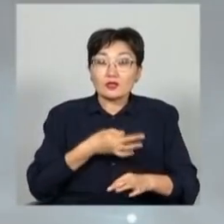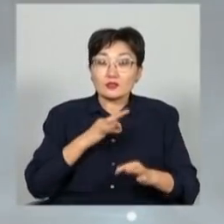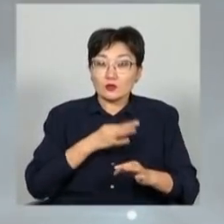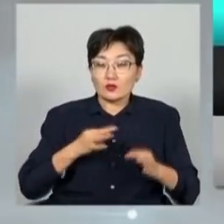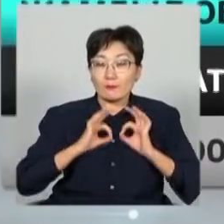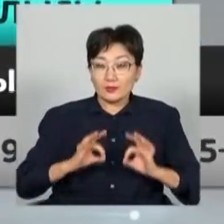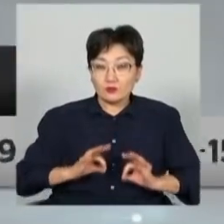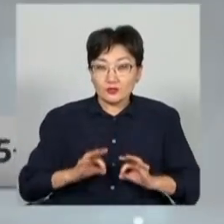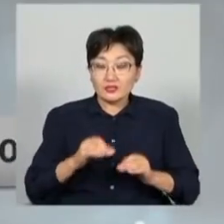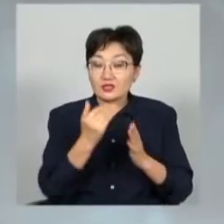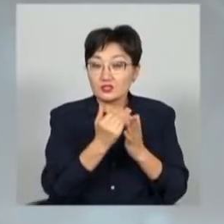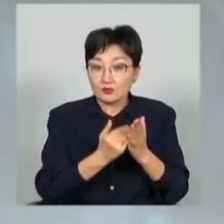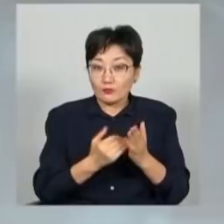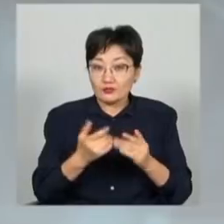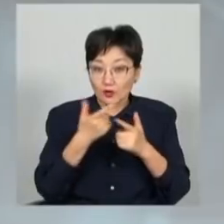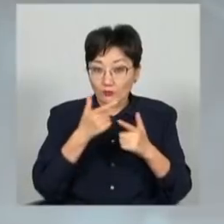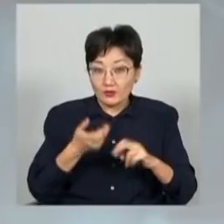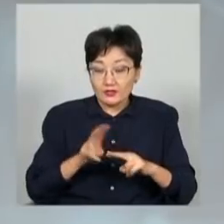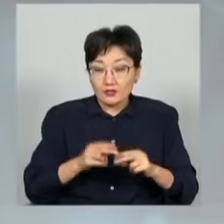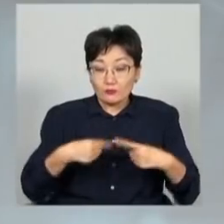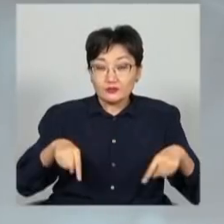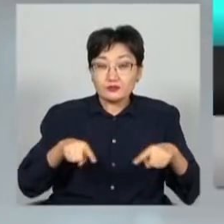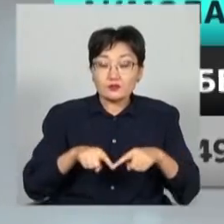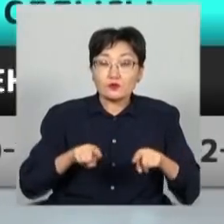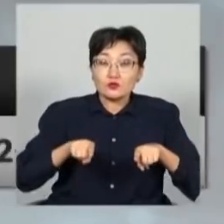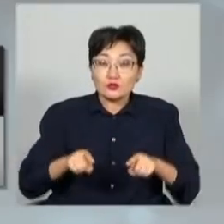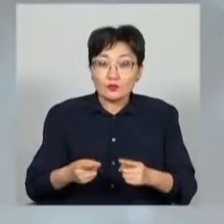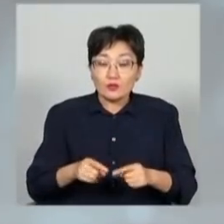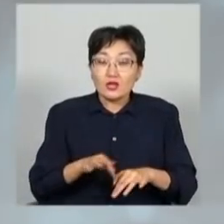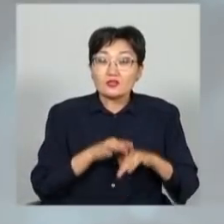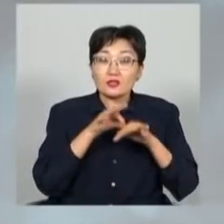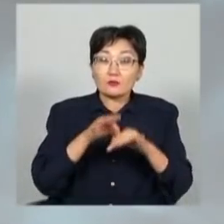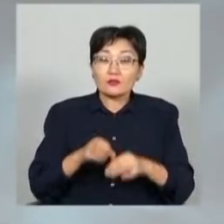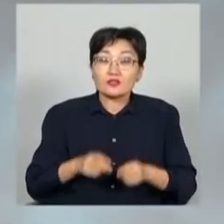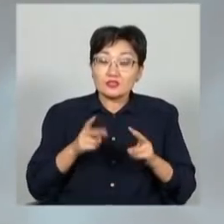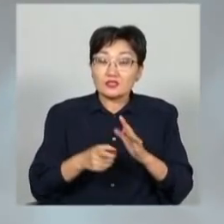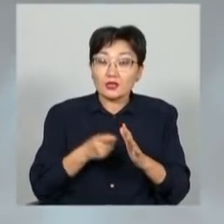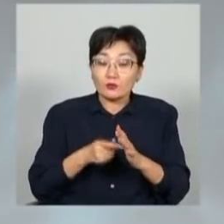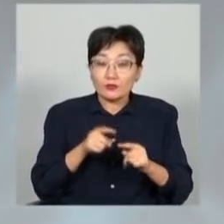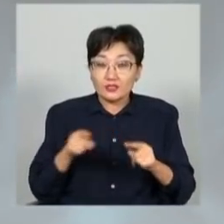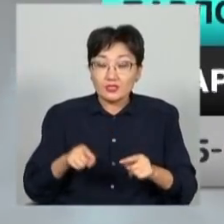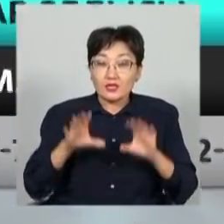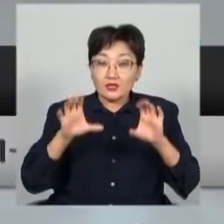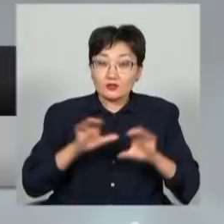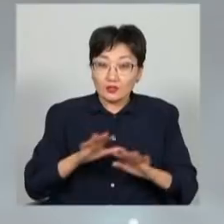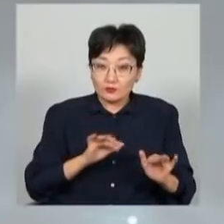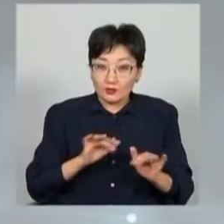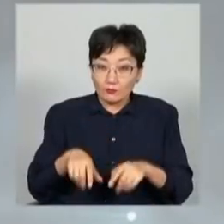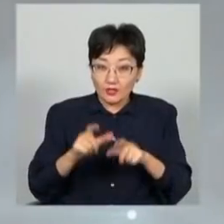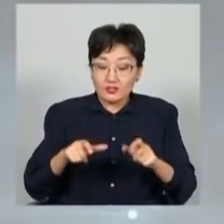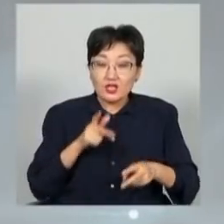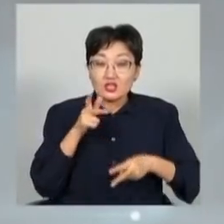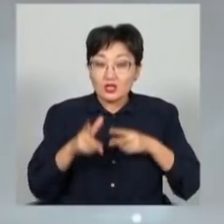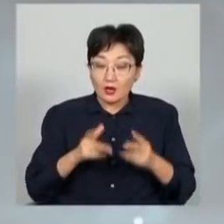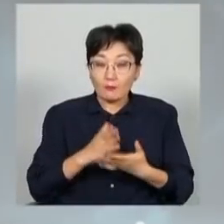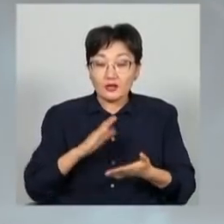jariyaladı. Olarga kuğun korgau jäne arnayı organdar kızmetkerlerinin ustap aluu, jetkizu, kılmıstarda tergeu barısındagı zansız erekettirine azamattın